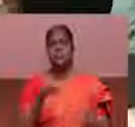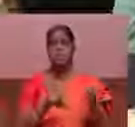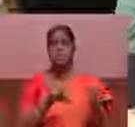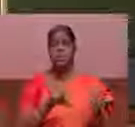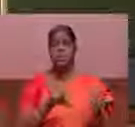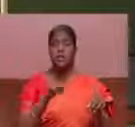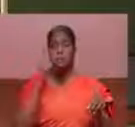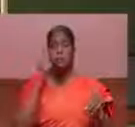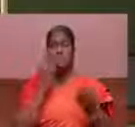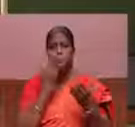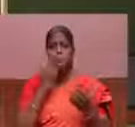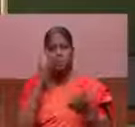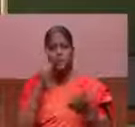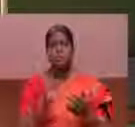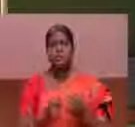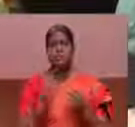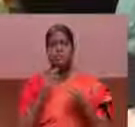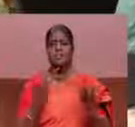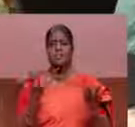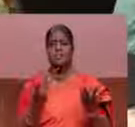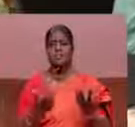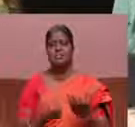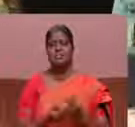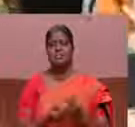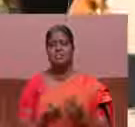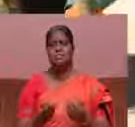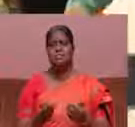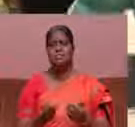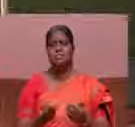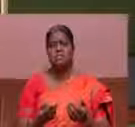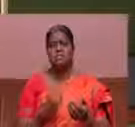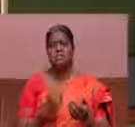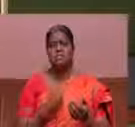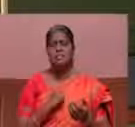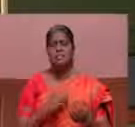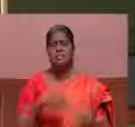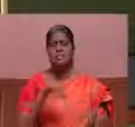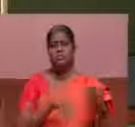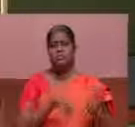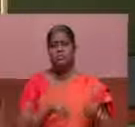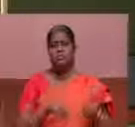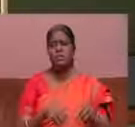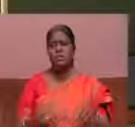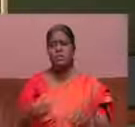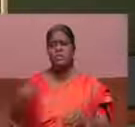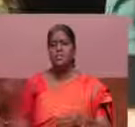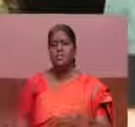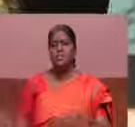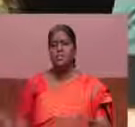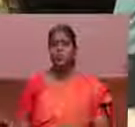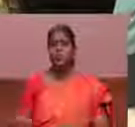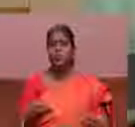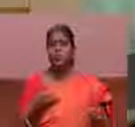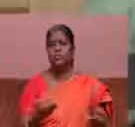உங்களுக்கு பிரெய்லி படிக்க தெரியுமா? இல்ல சார், எனக்கு தெரியாது. ஓ, அப்படியா சார். நான் வாக்களிக்க என் கூட ஒரு துணையை கூட்டிட்டு